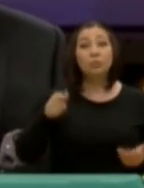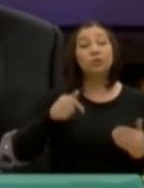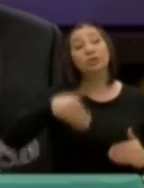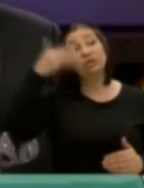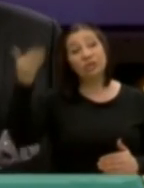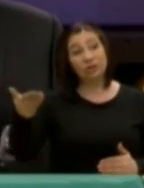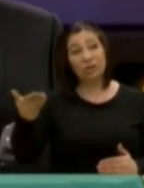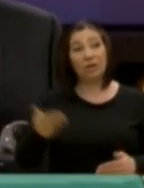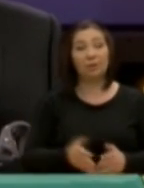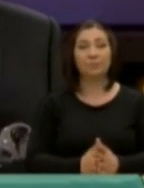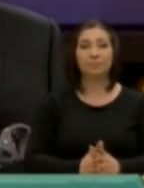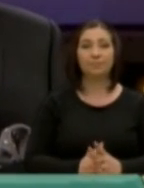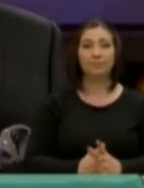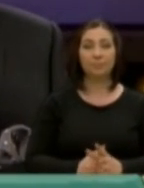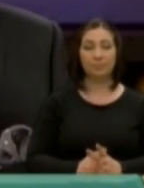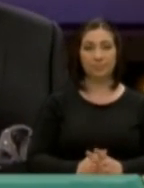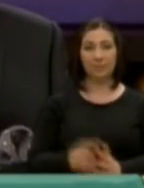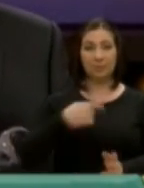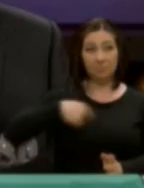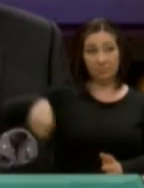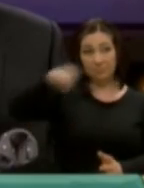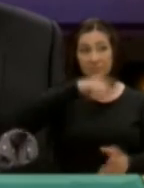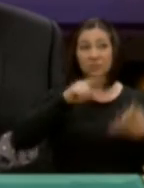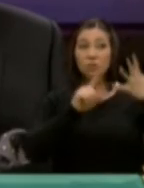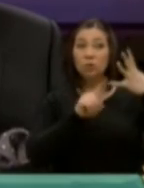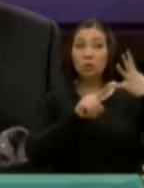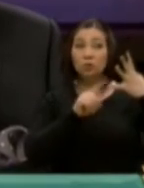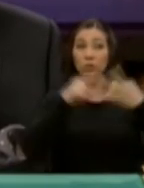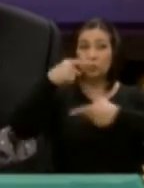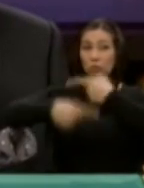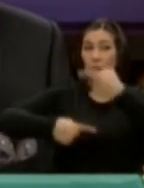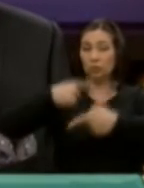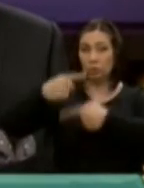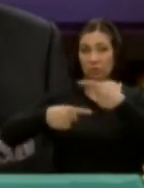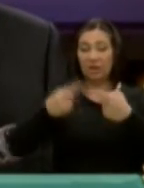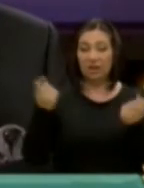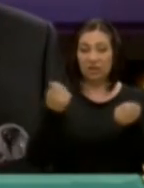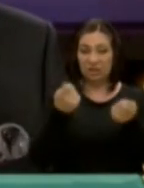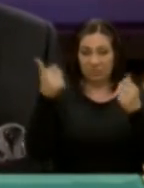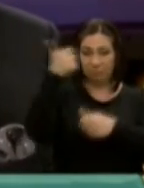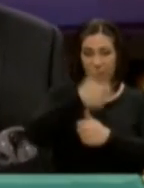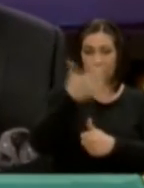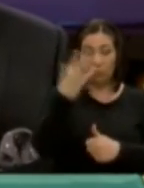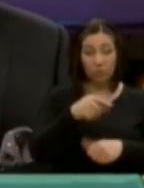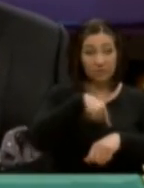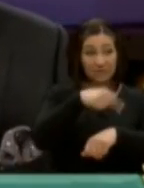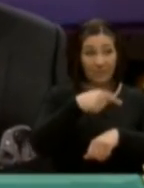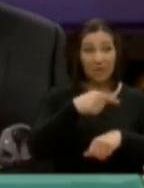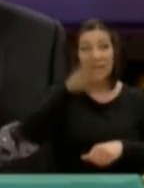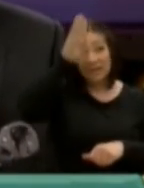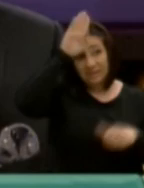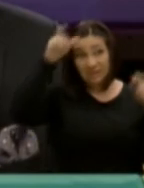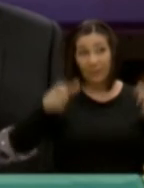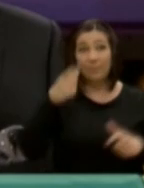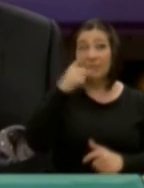dışında bizim dördüncü jenerasyonun şu anda iş başında olduğu dönemde